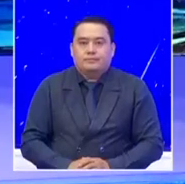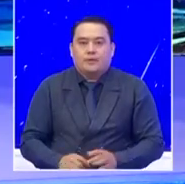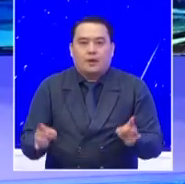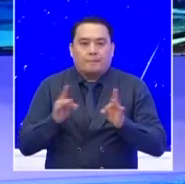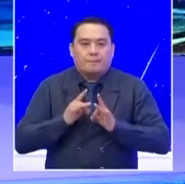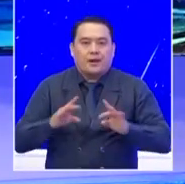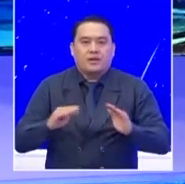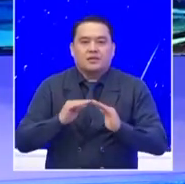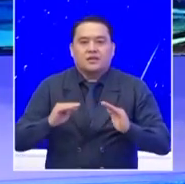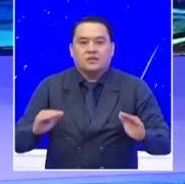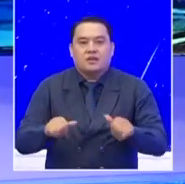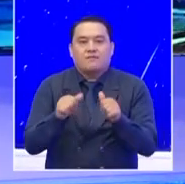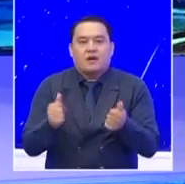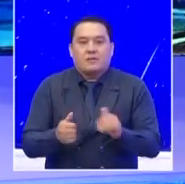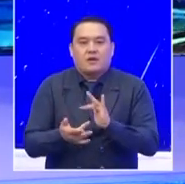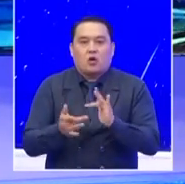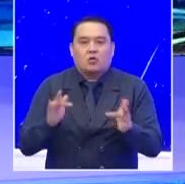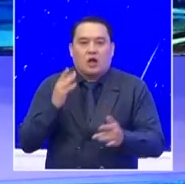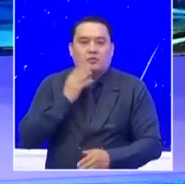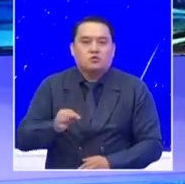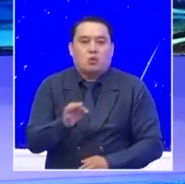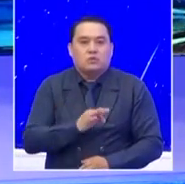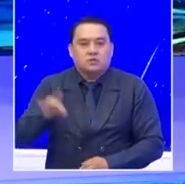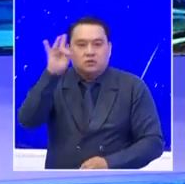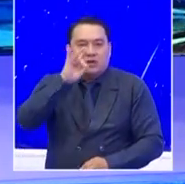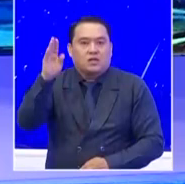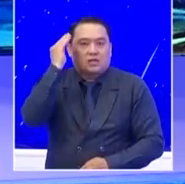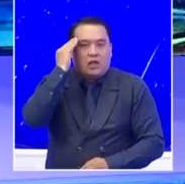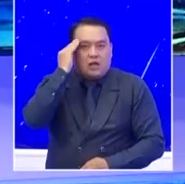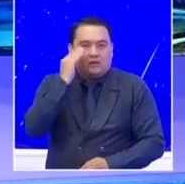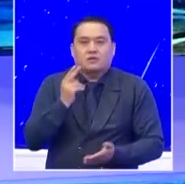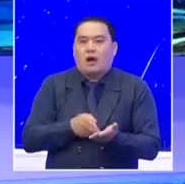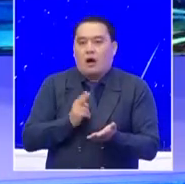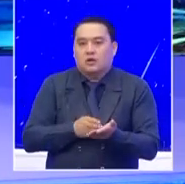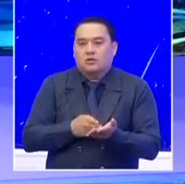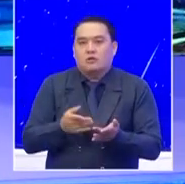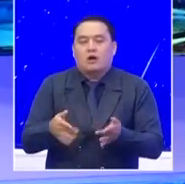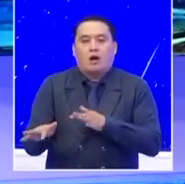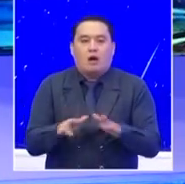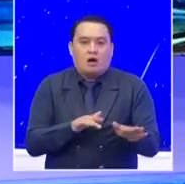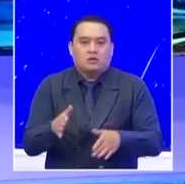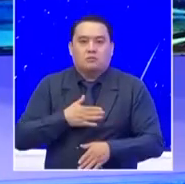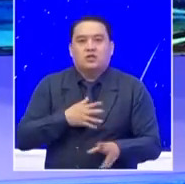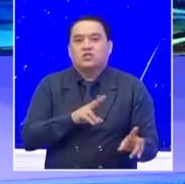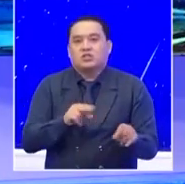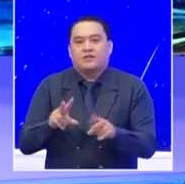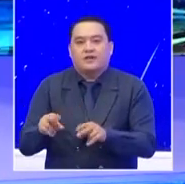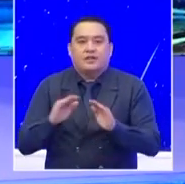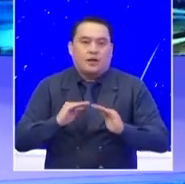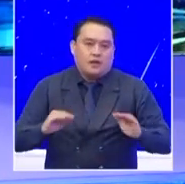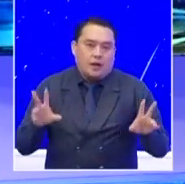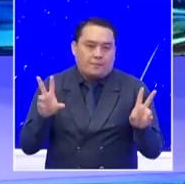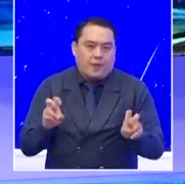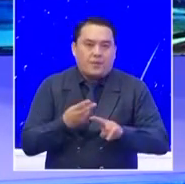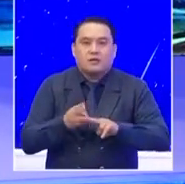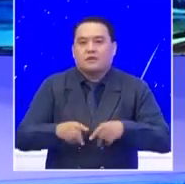Праздник детства в онлайн-формате. Алматинская область славится талантами. Это еще раз доказала онлайн-акция «Мы счастливые дети»,